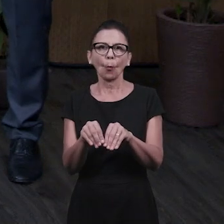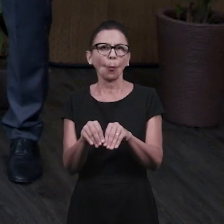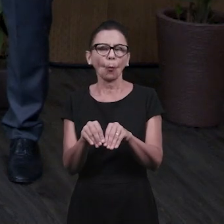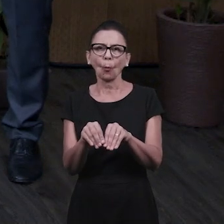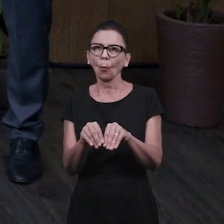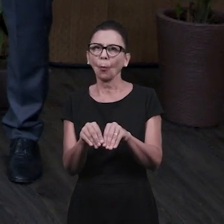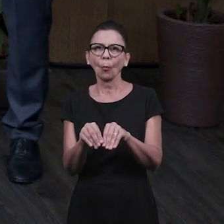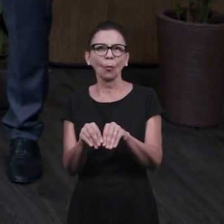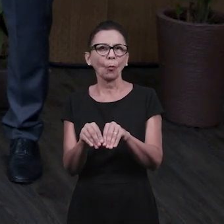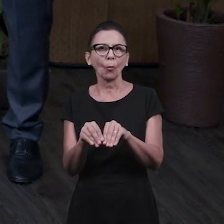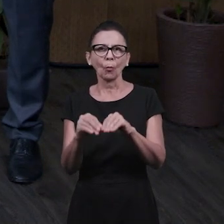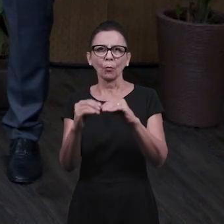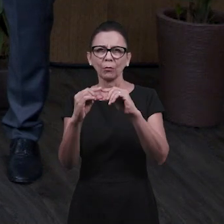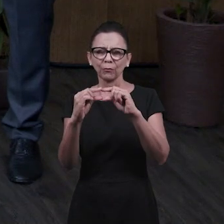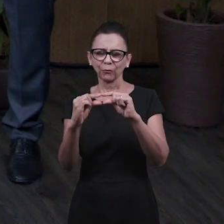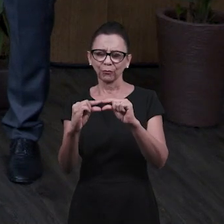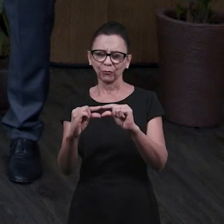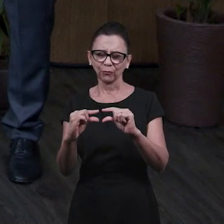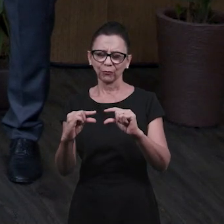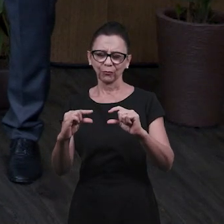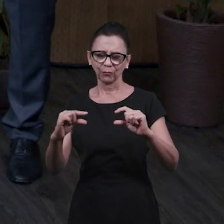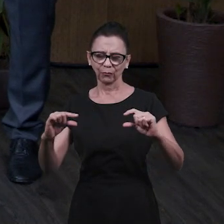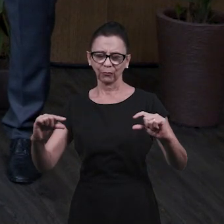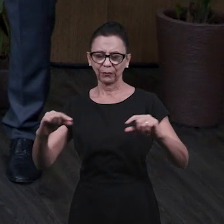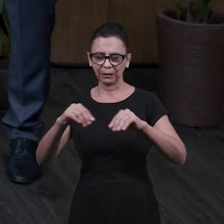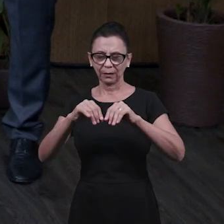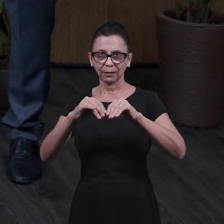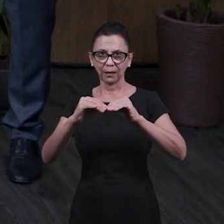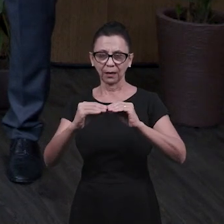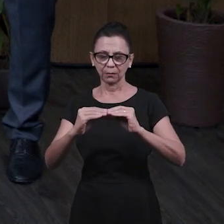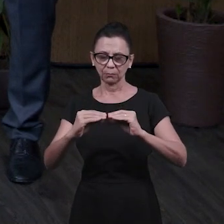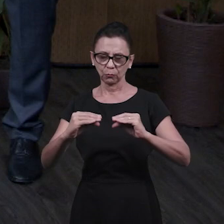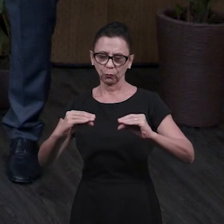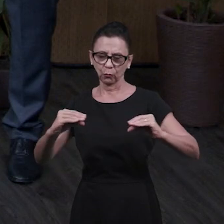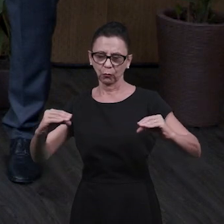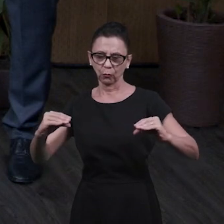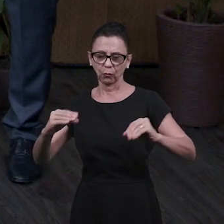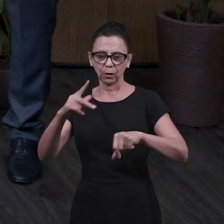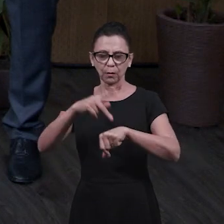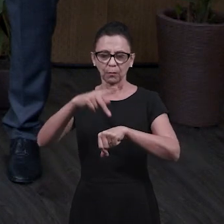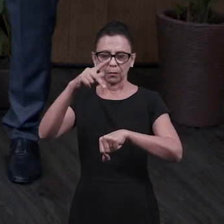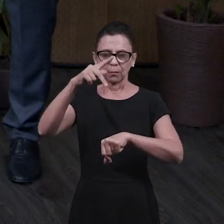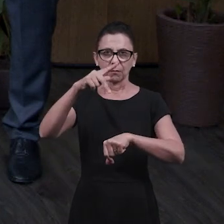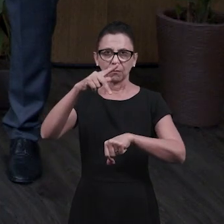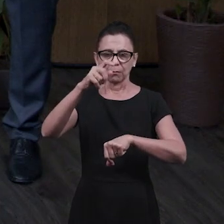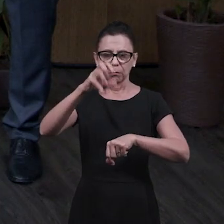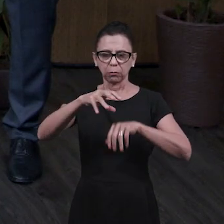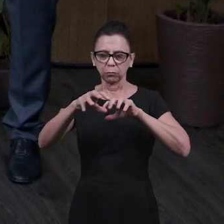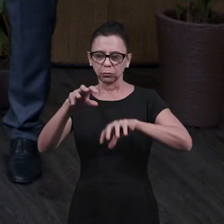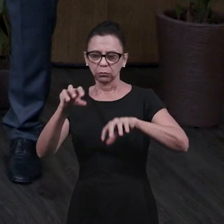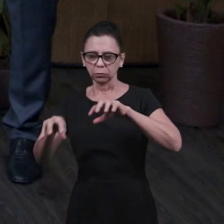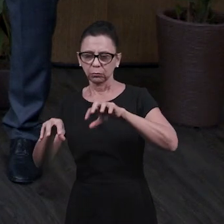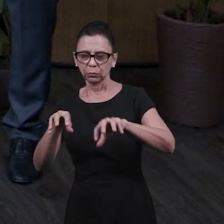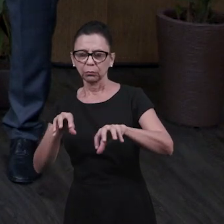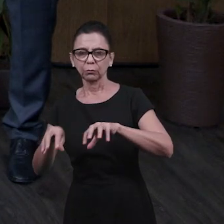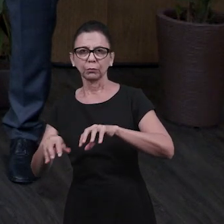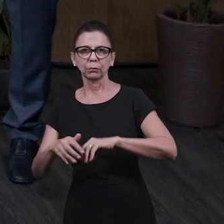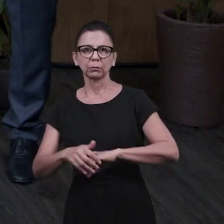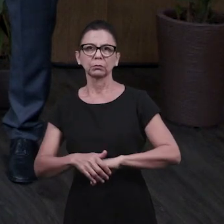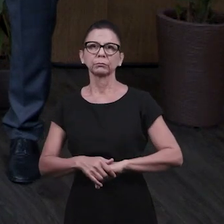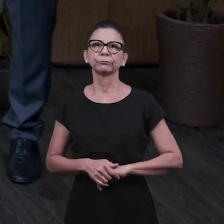de terre, comme on lit ici dans le texte Matthieu 13, 5, 6. Et une autre partie a